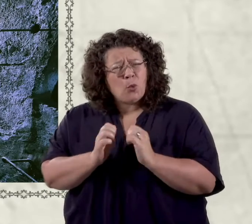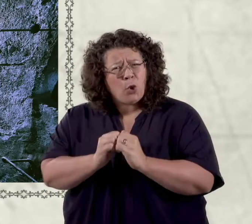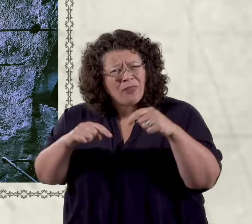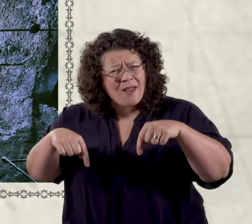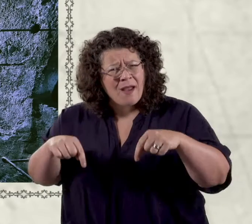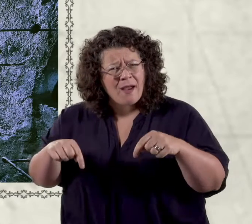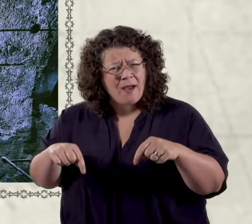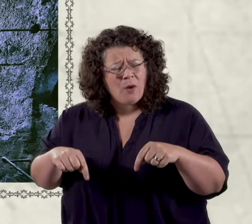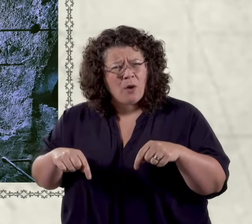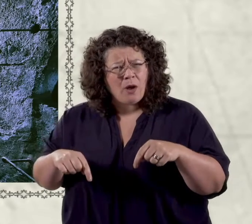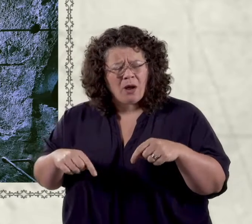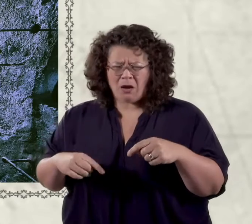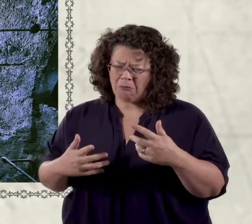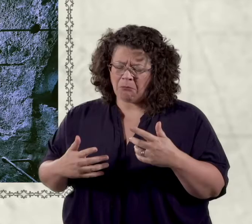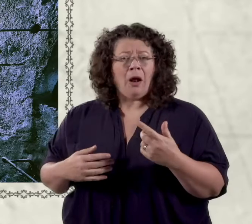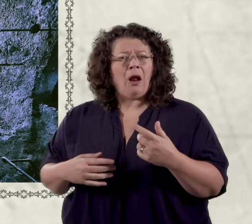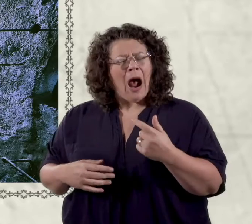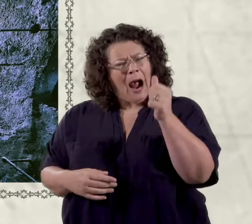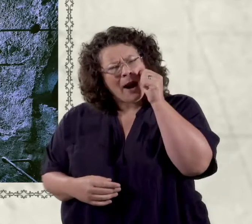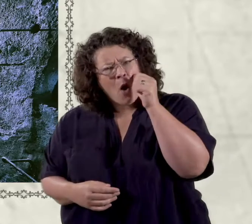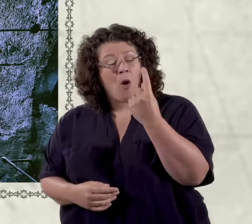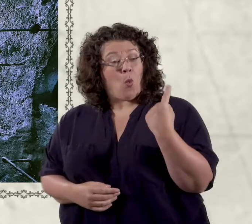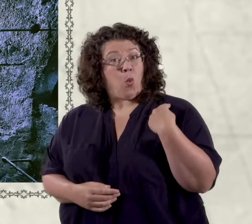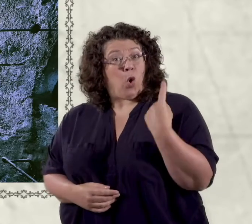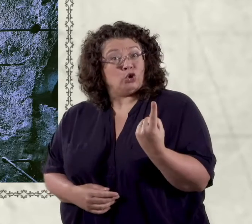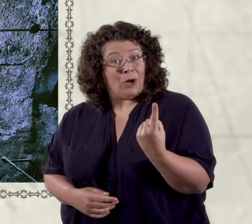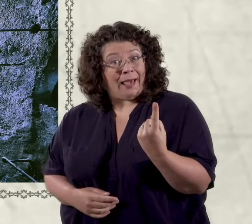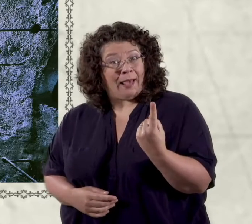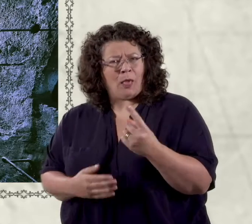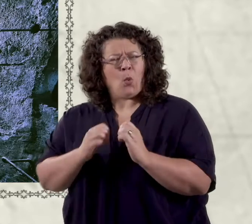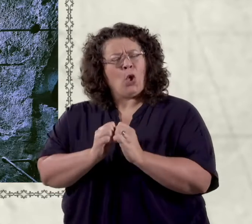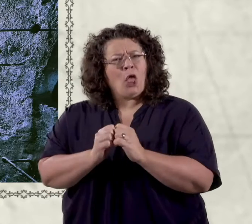yn werth 12 o ceiniogau. Felly,